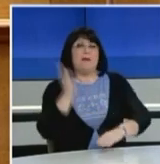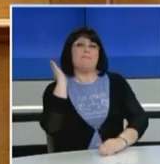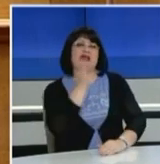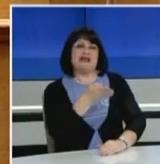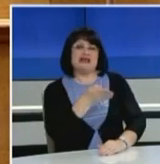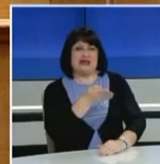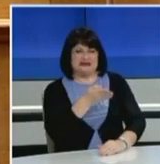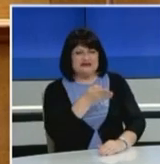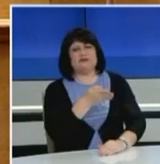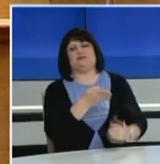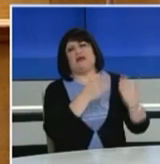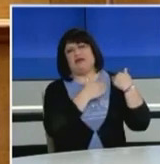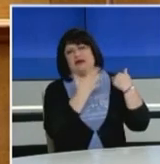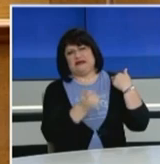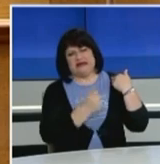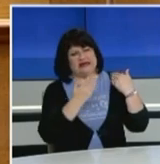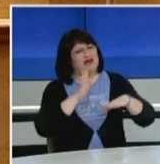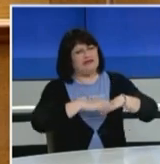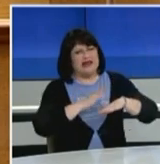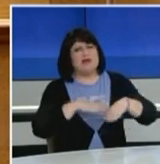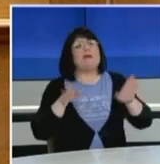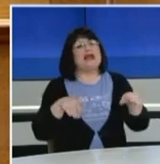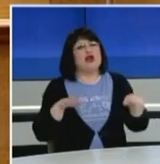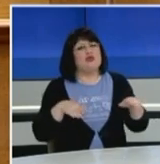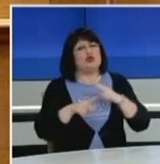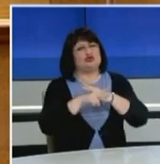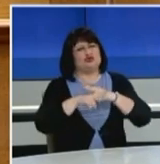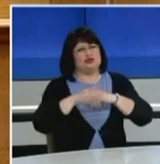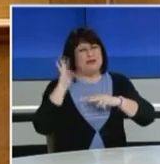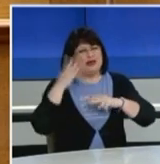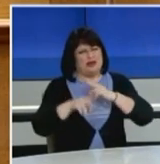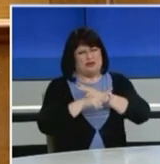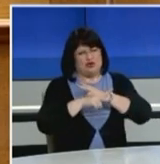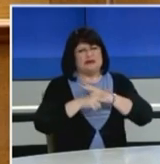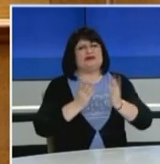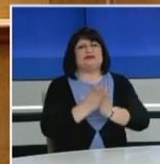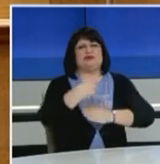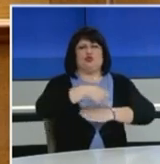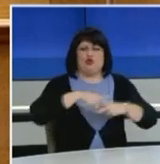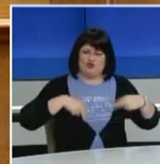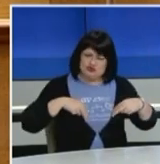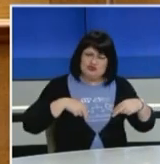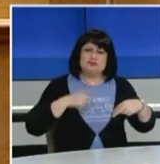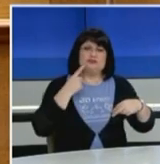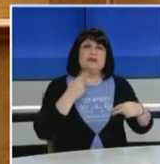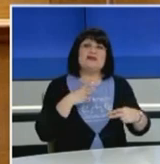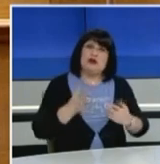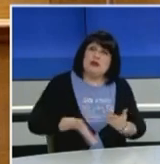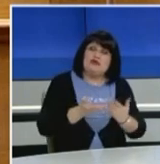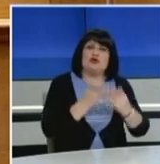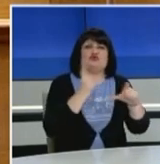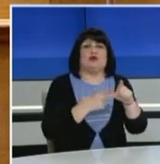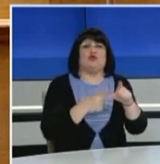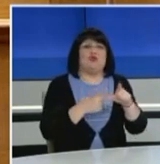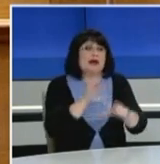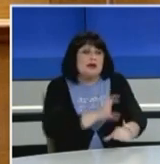πρώην αναπληρωτή Υπουργού Δικαιοσύνης, θέλησε με τη συμμετοχή του να συμβάλλει στην ουσιαστική διερεύνηση της υπόθεσης